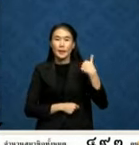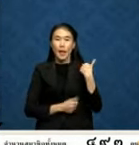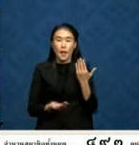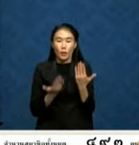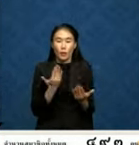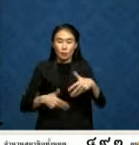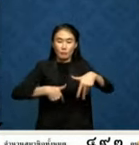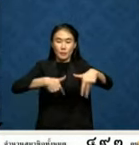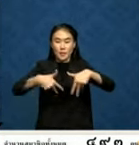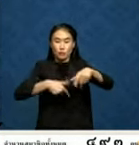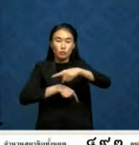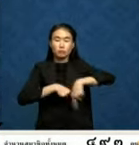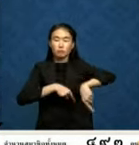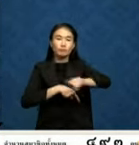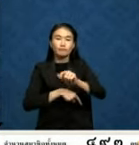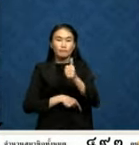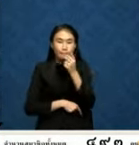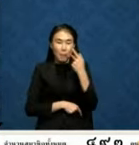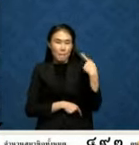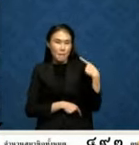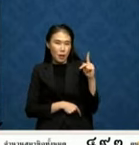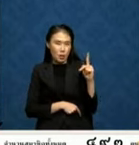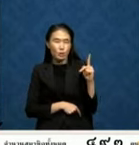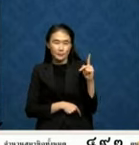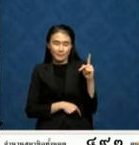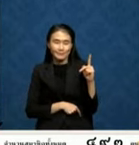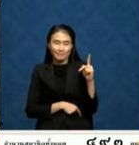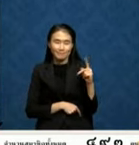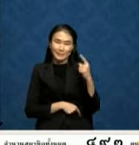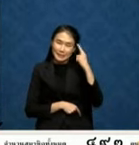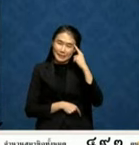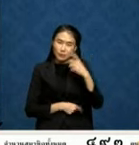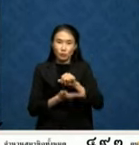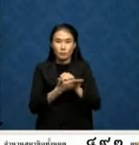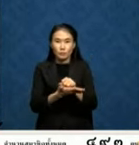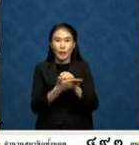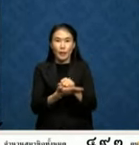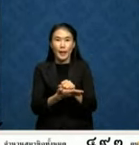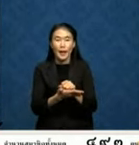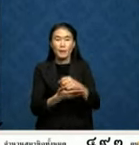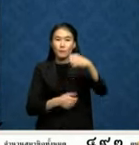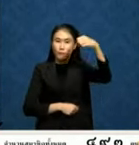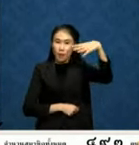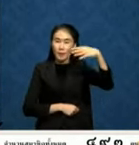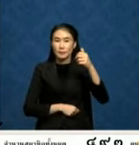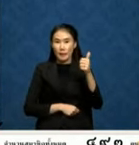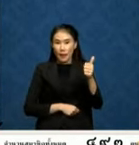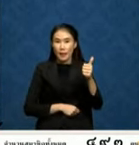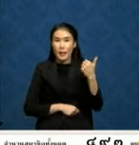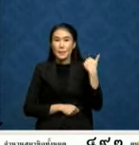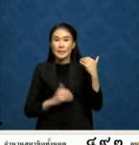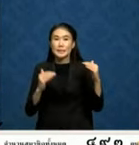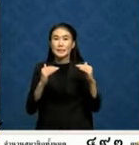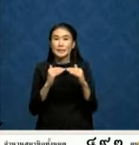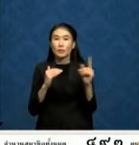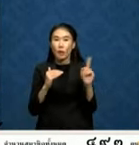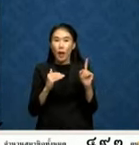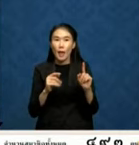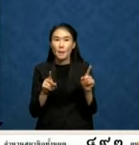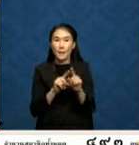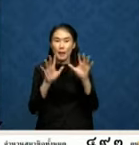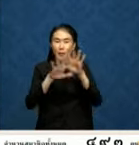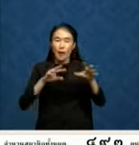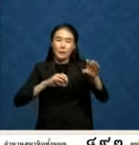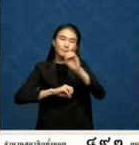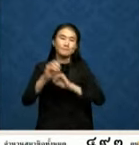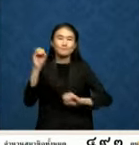ชาชนทั่วไปได้รับประโยชน์สูงสุดจากการให้บริการไฟฟ้าและมีสิทธิ์ได้รับความปล